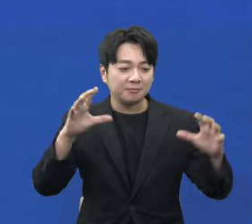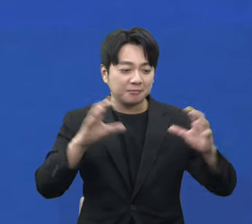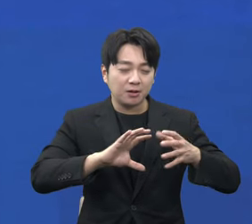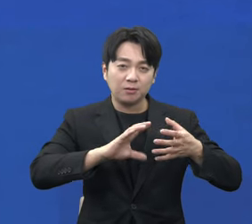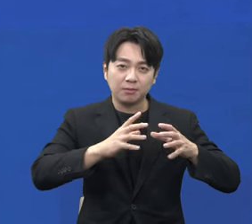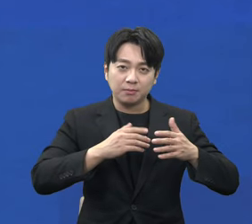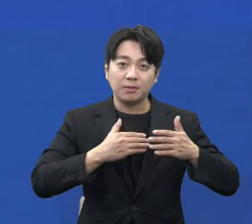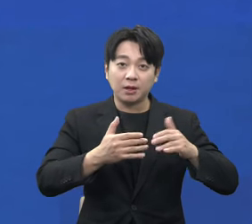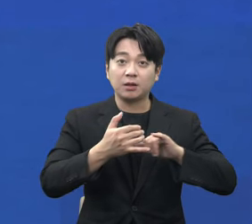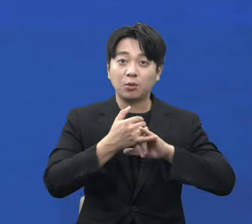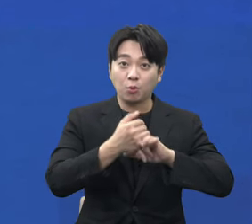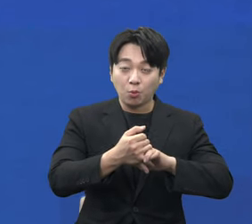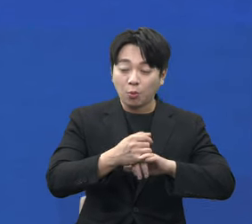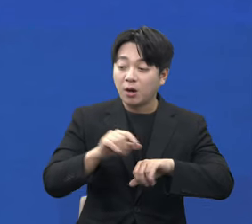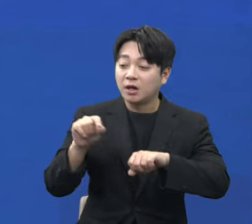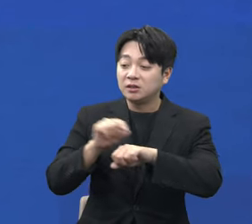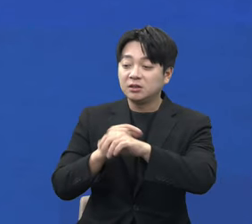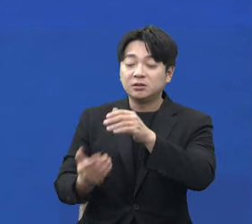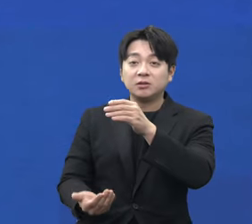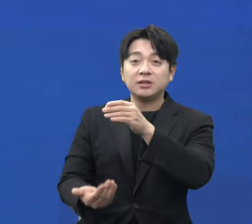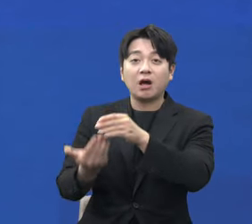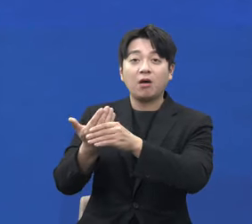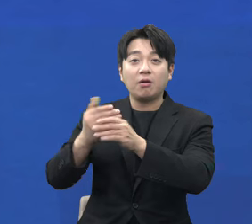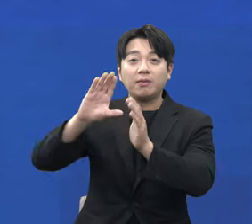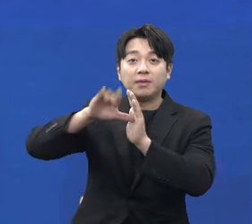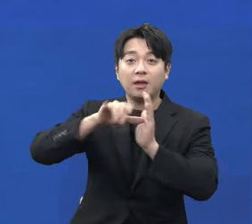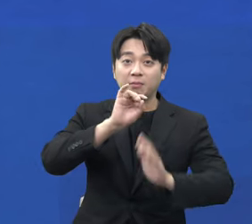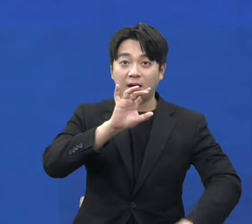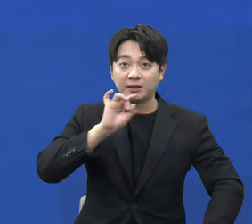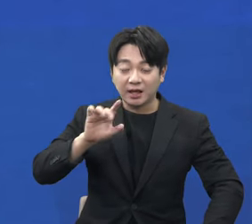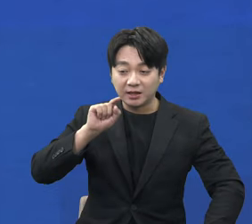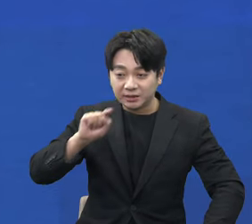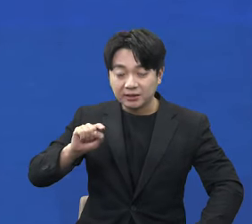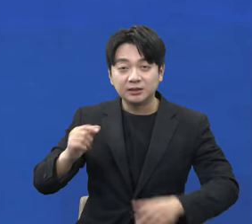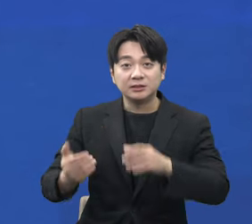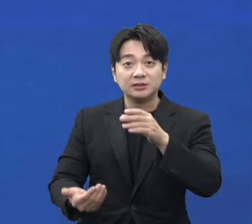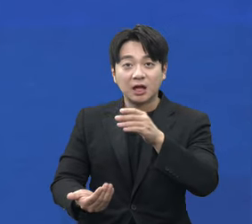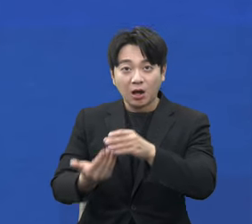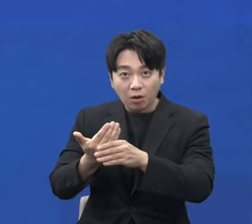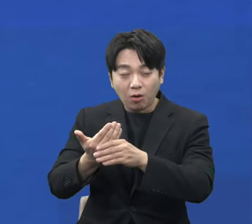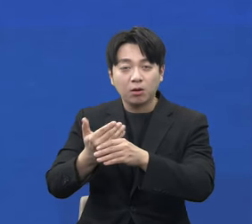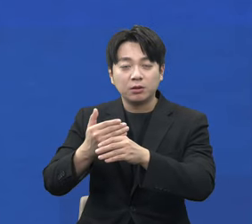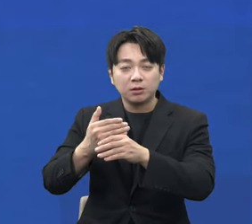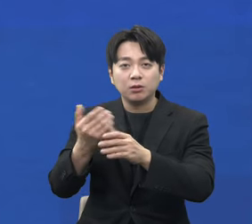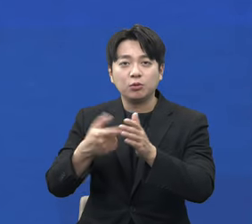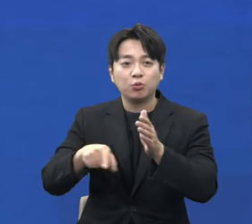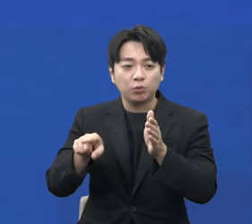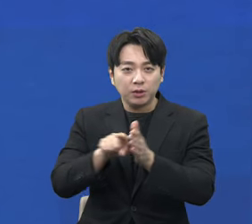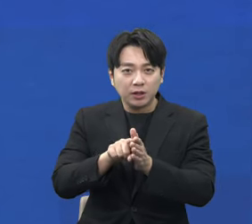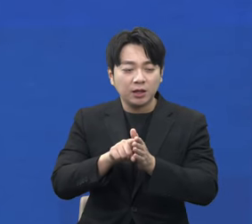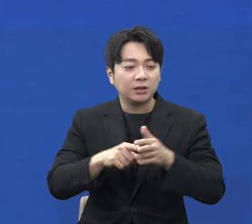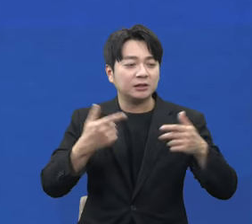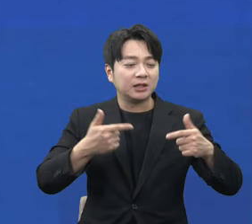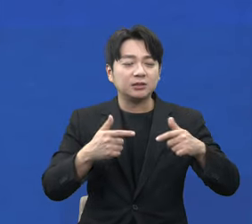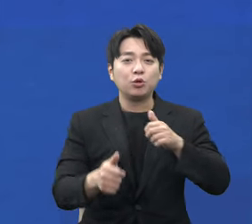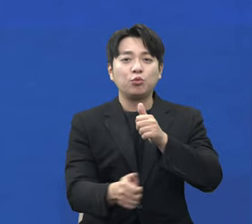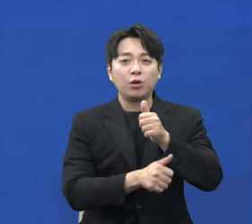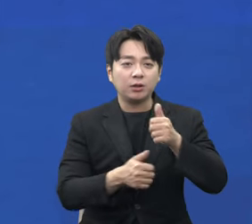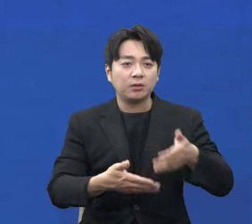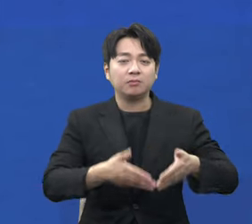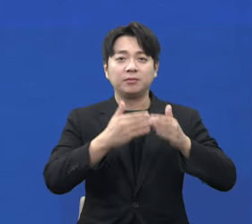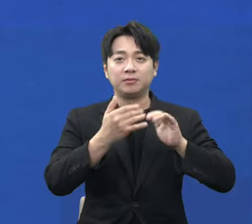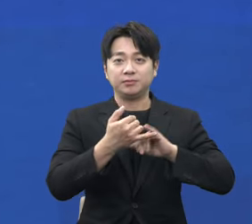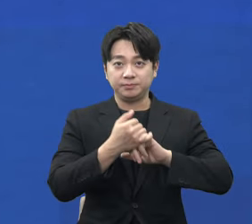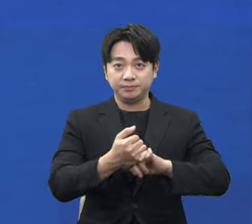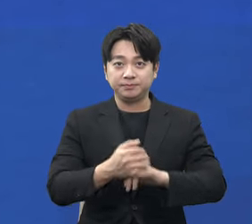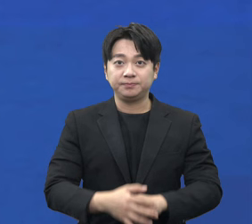사건이 발생할 경우 그 사건에 대응하기 위한 비상설 특별위원회 또한 만들겠습니다. 송치윤의